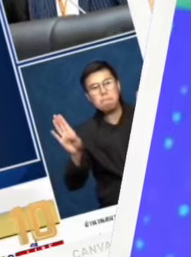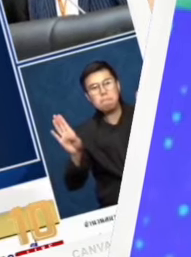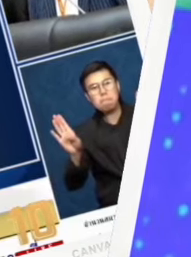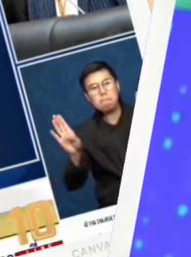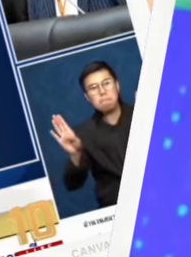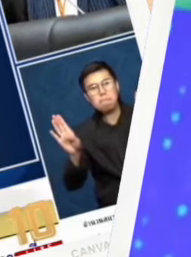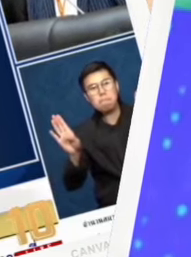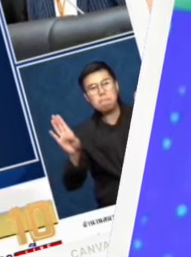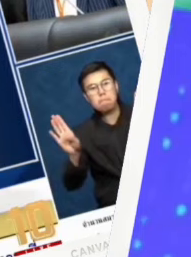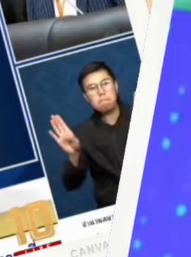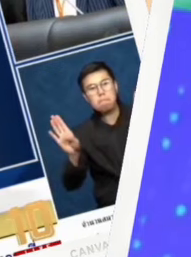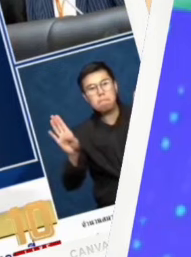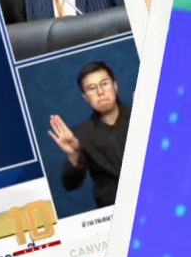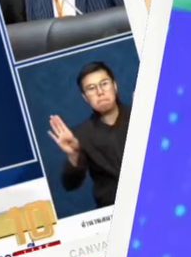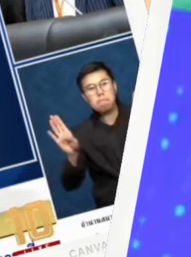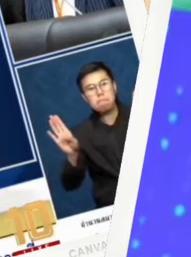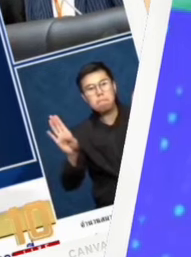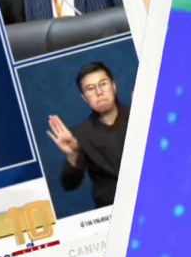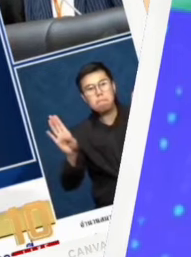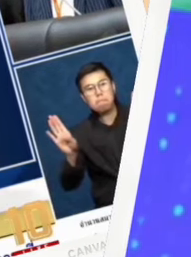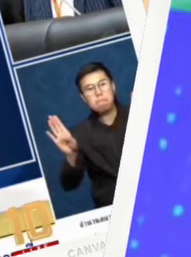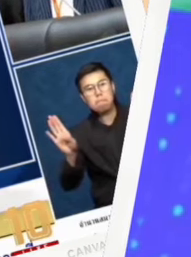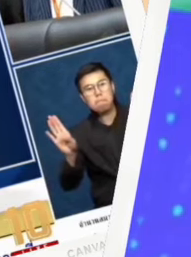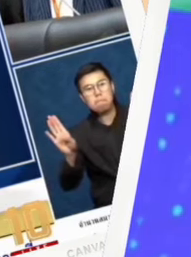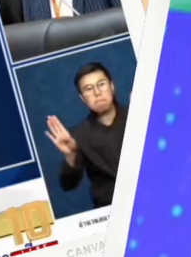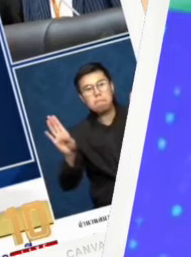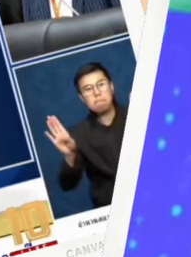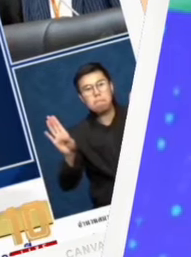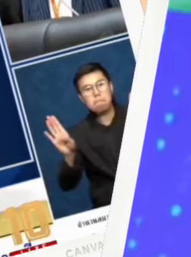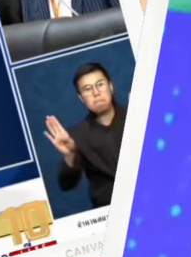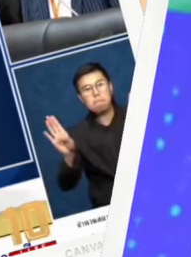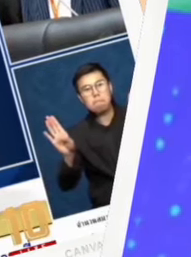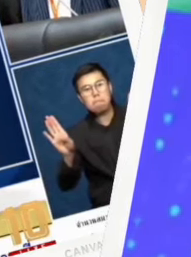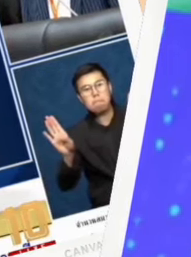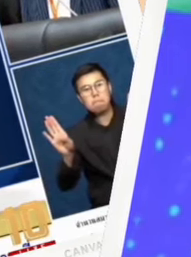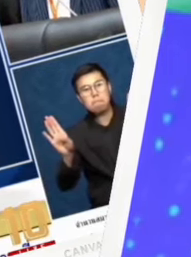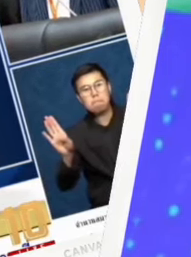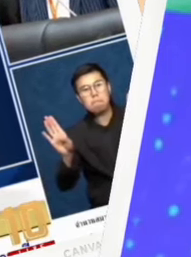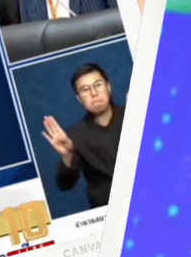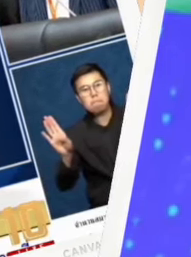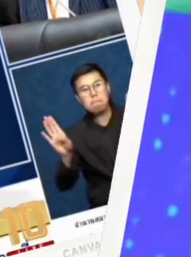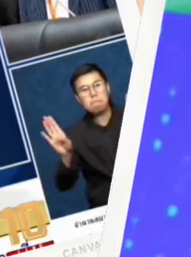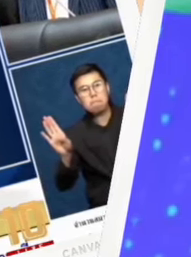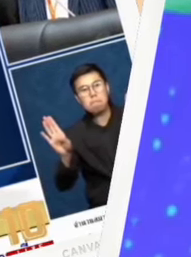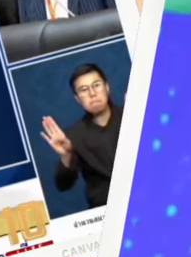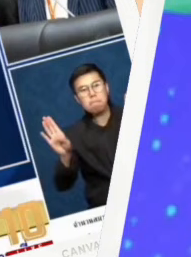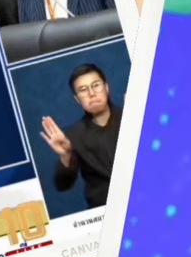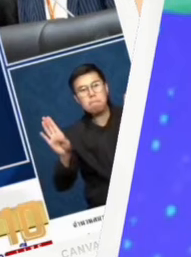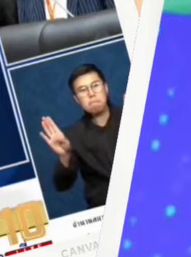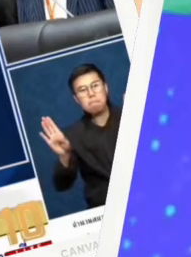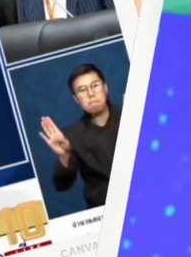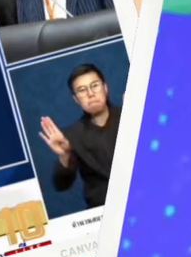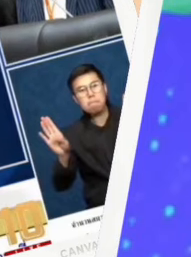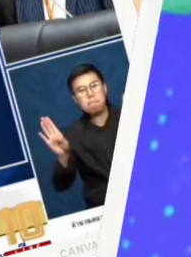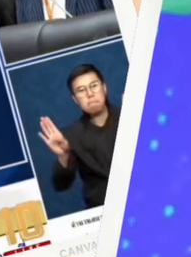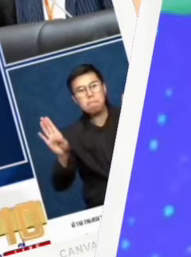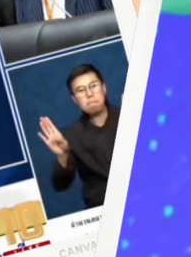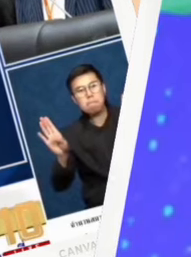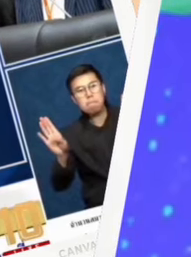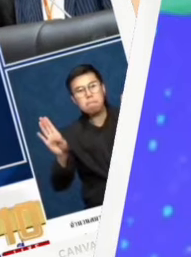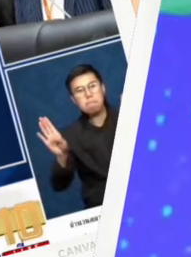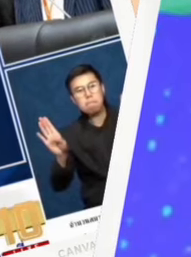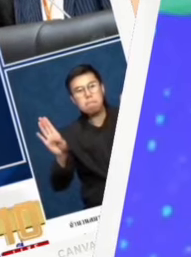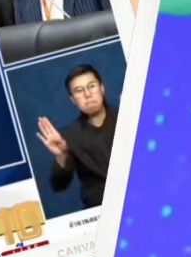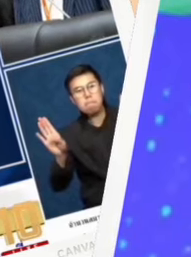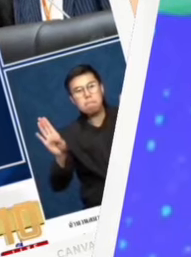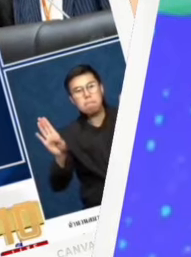นตอขอเสนออาหารสมองยามเช้ากับข่าวรับอรุณประจำเช้าวันที่22